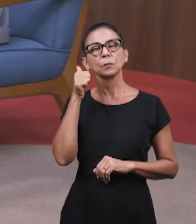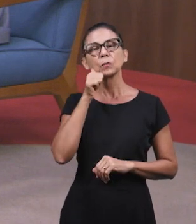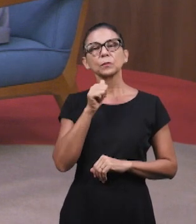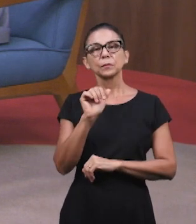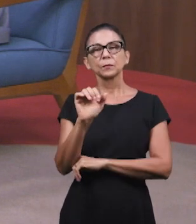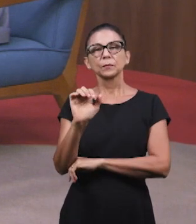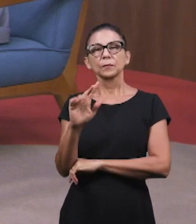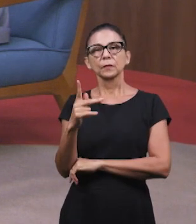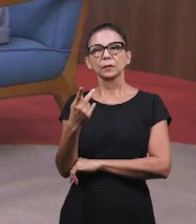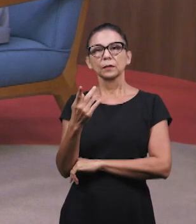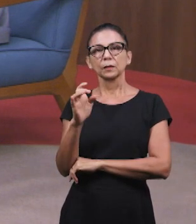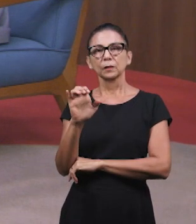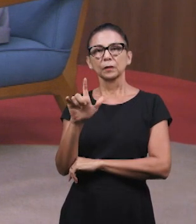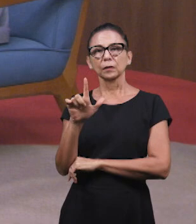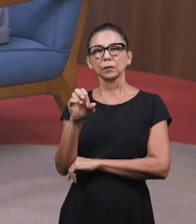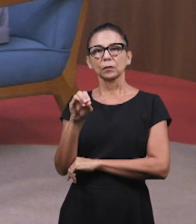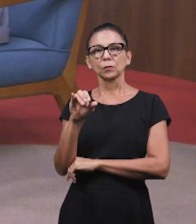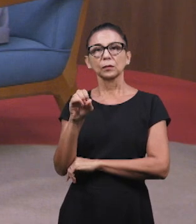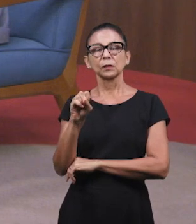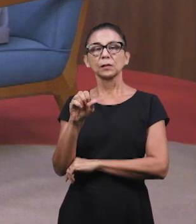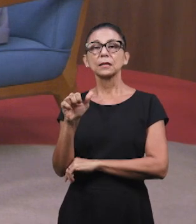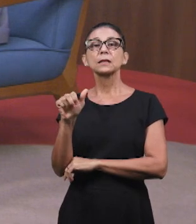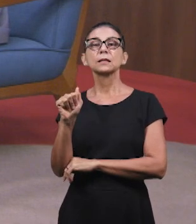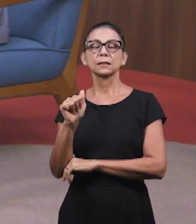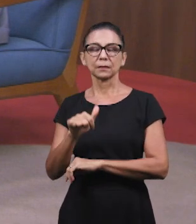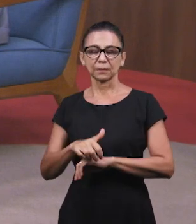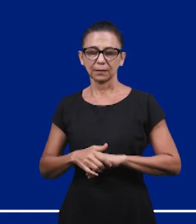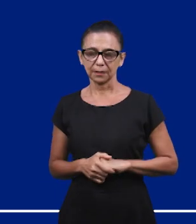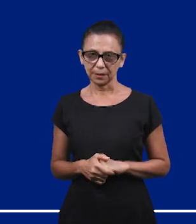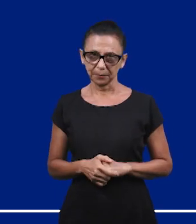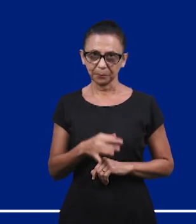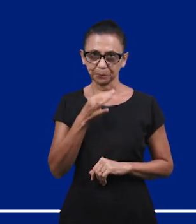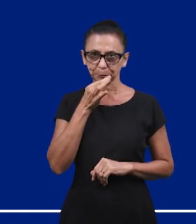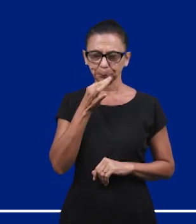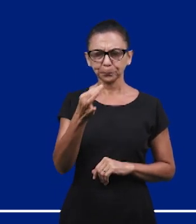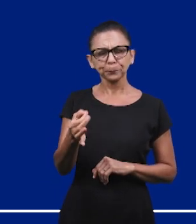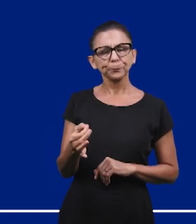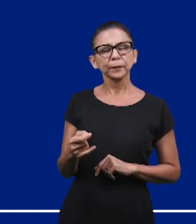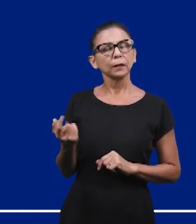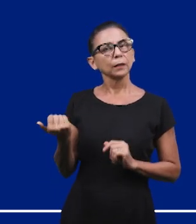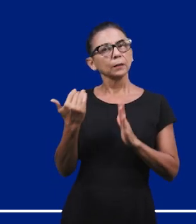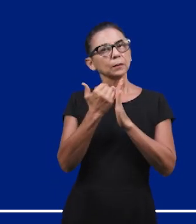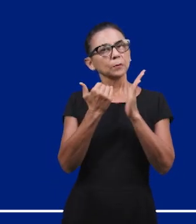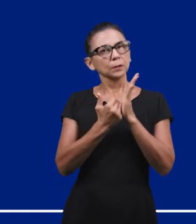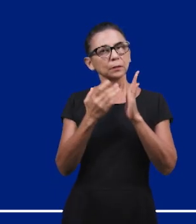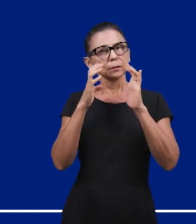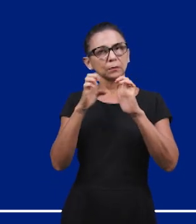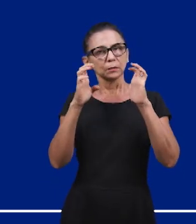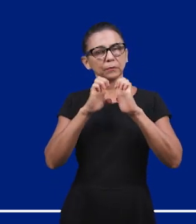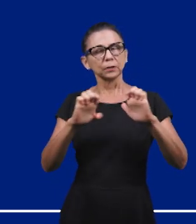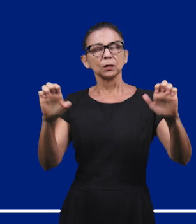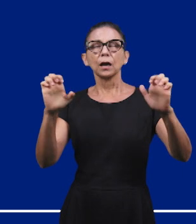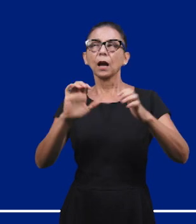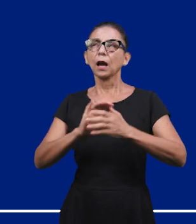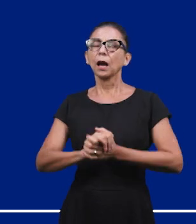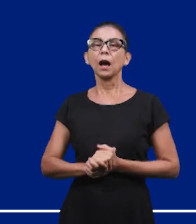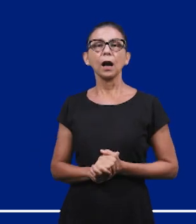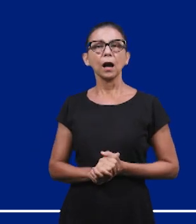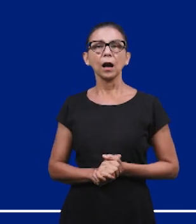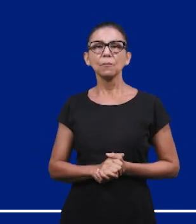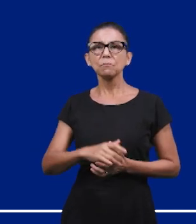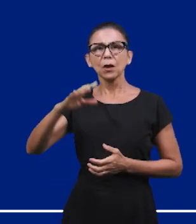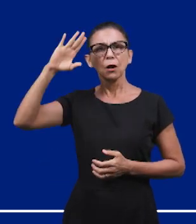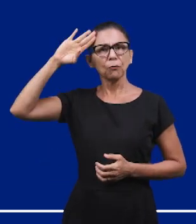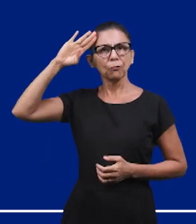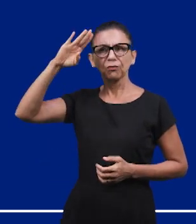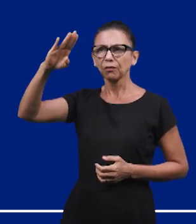Hélène de Silva dans le municipio de la Serre, ici, dans l'état de Espírito Santo. Elle a dit, la promotion de la notion de l'évangile